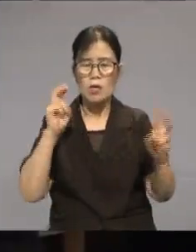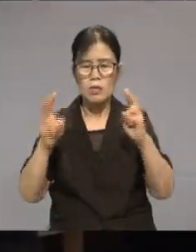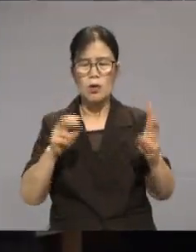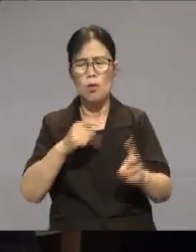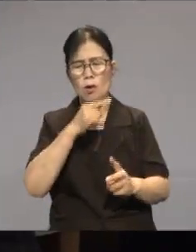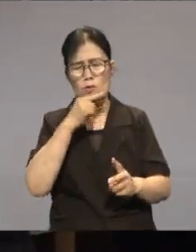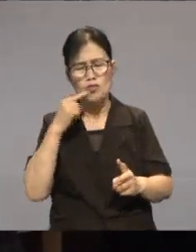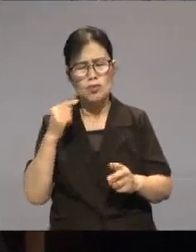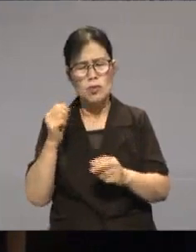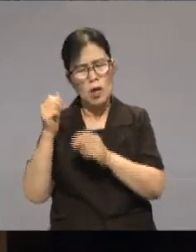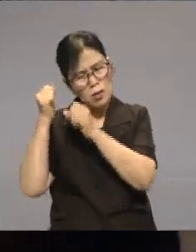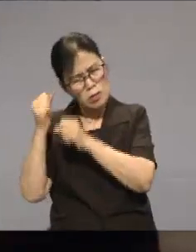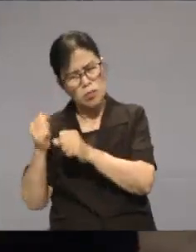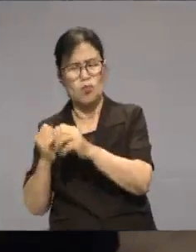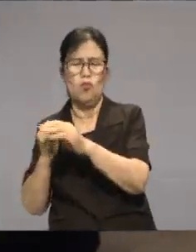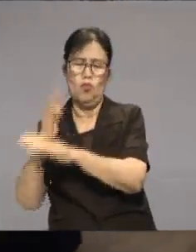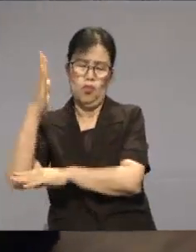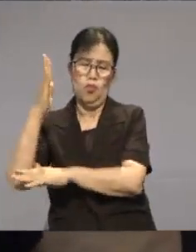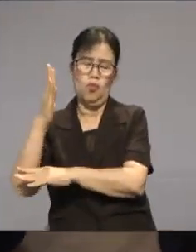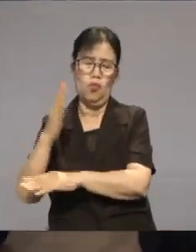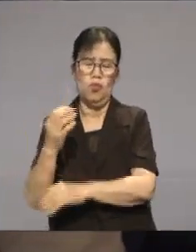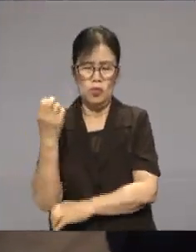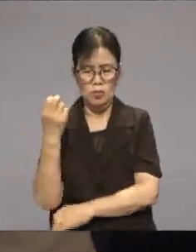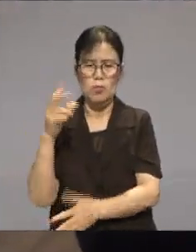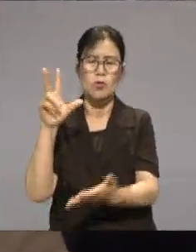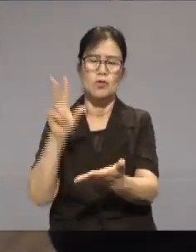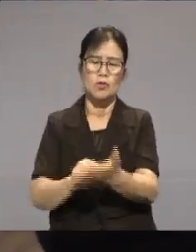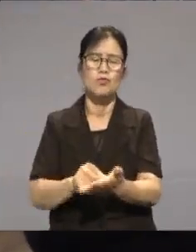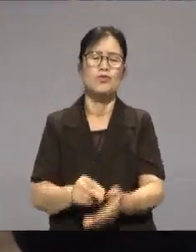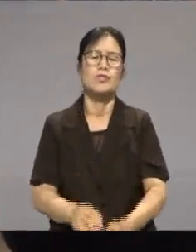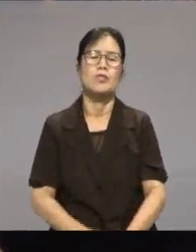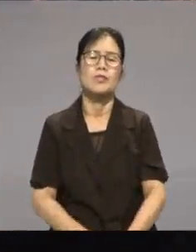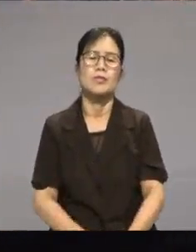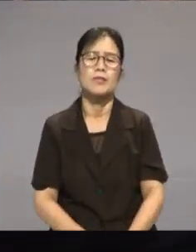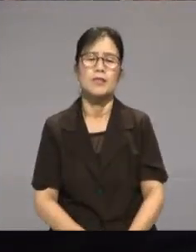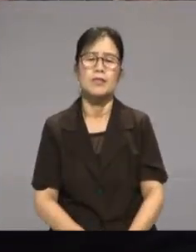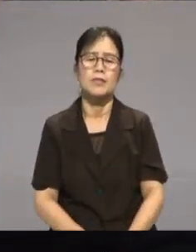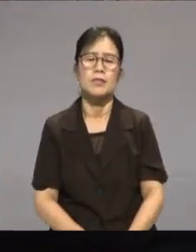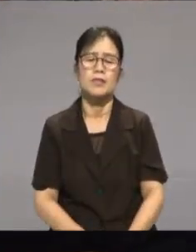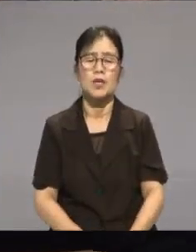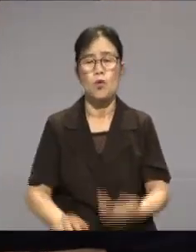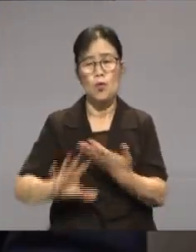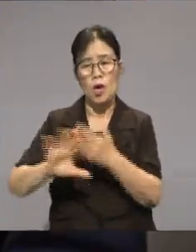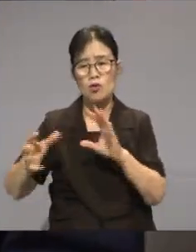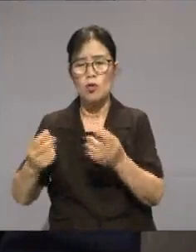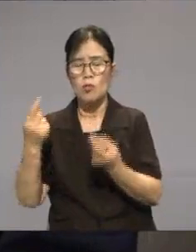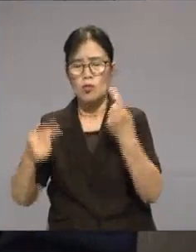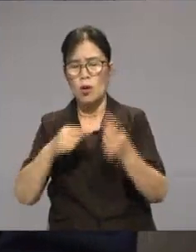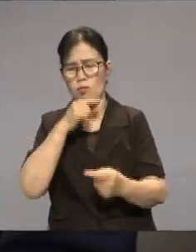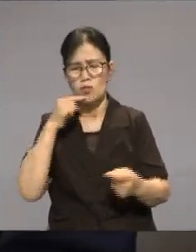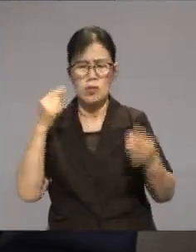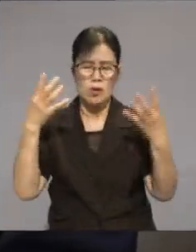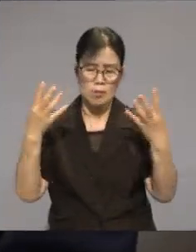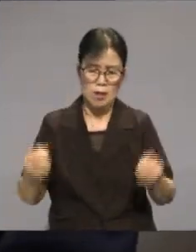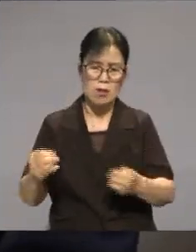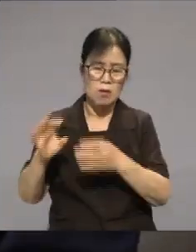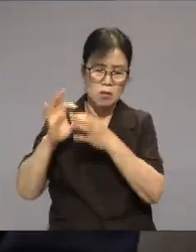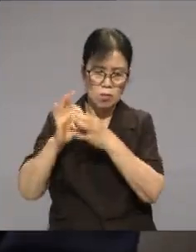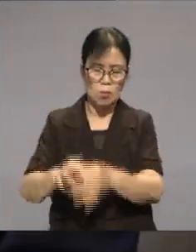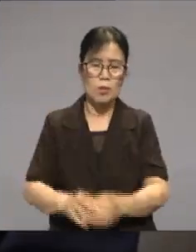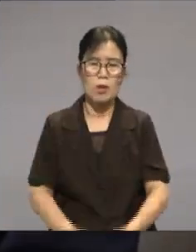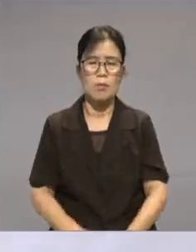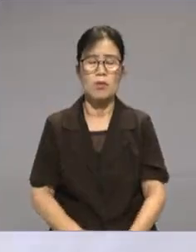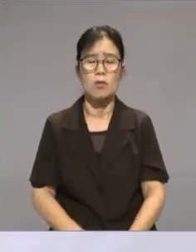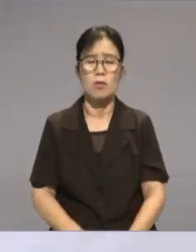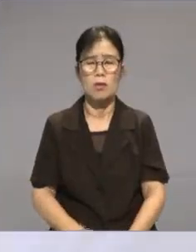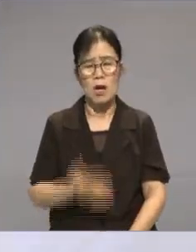부채에 과도하게 의존해 온 것이 근본적인 문제라는 시각입니다. 외국보다 높은 부채 비중이 지속될 경우